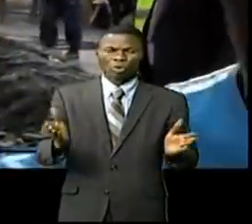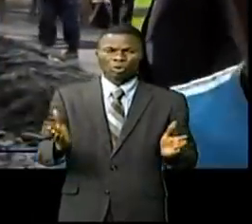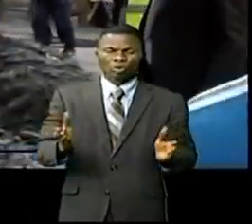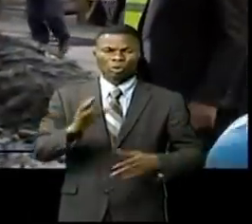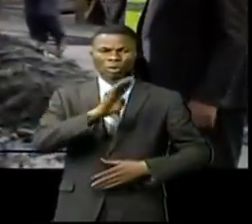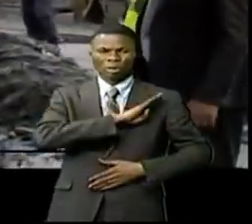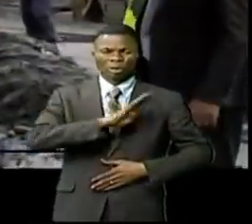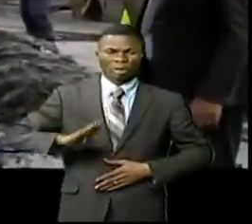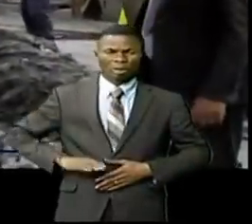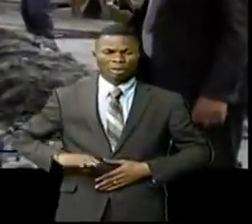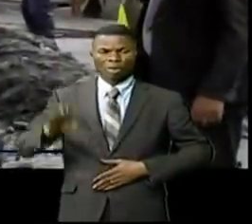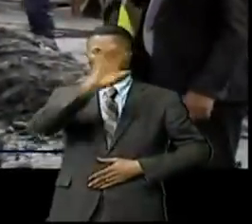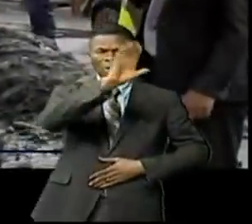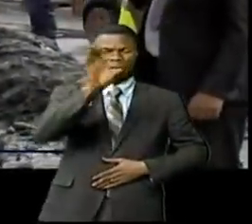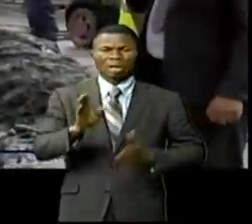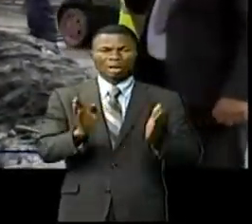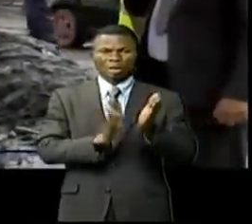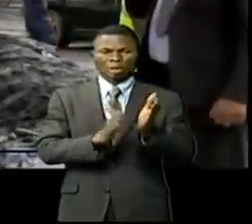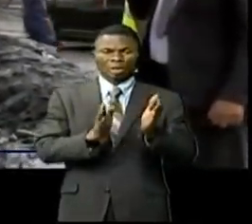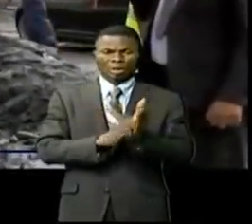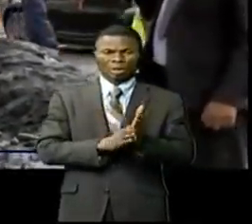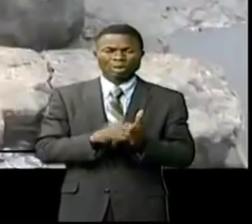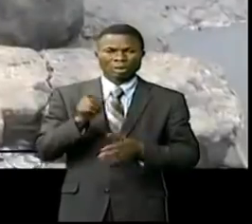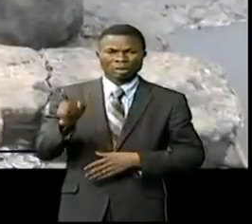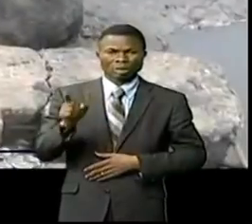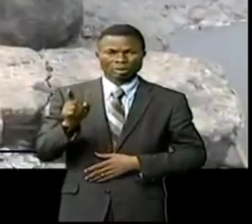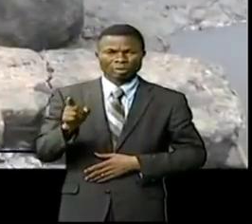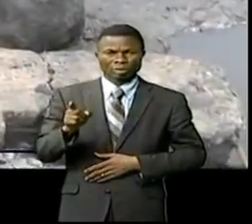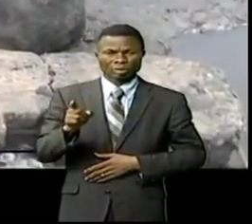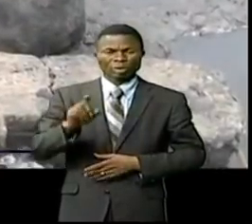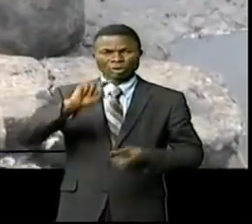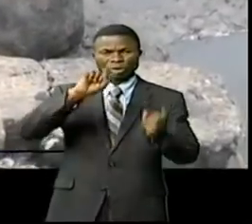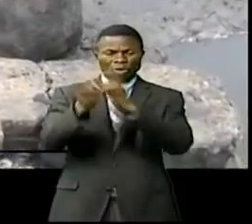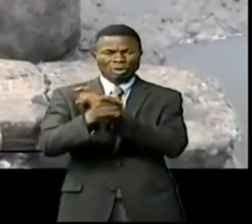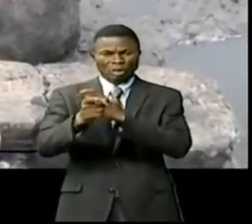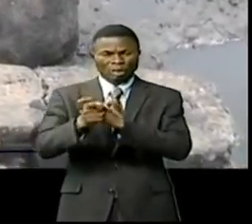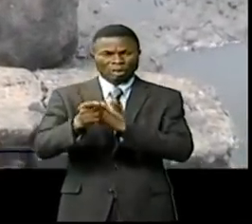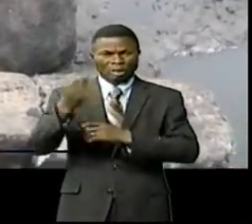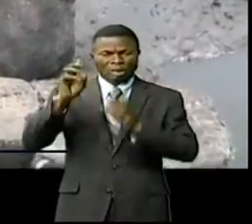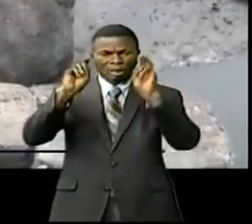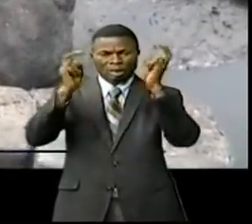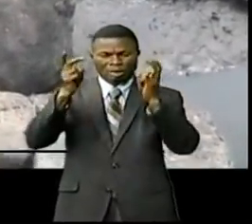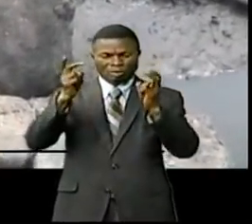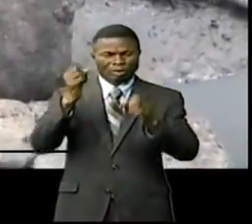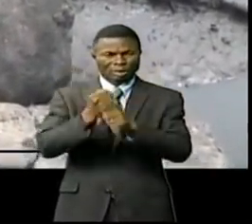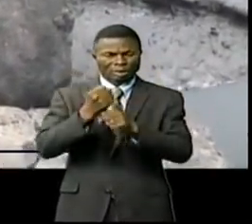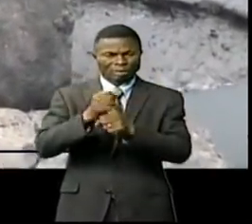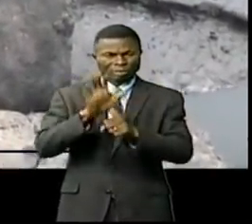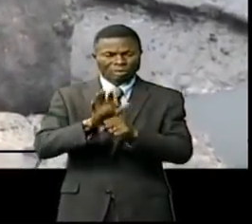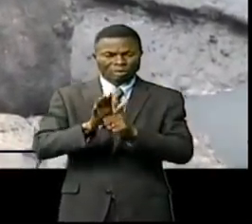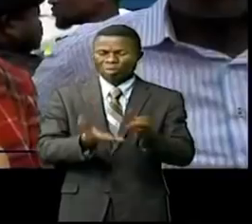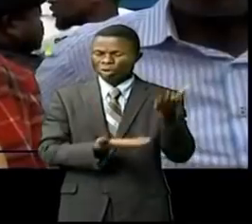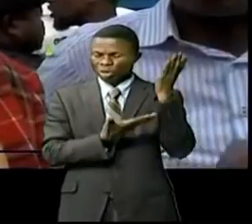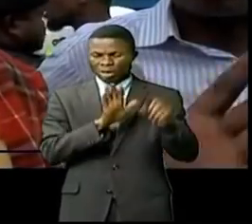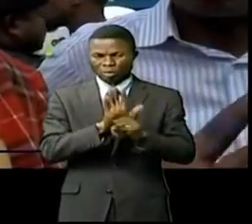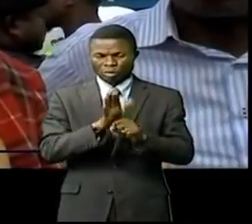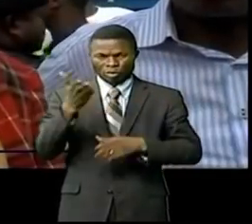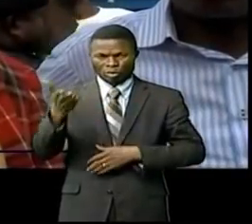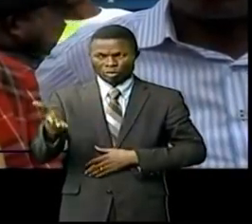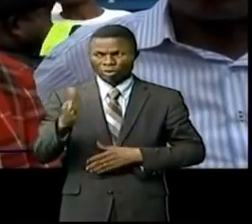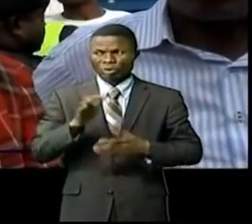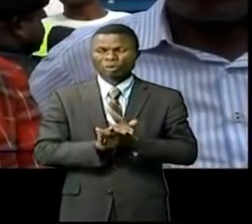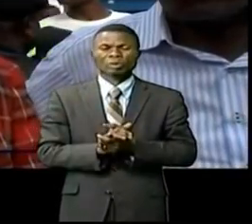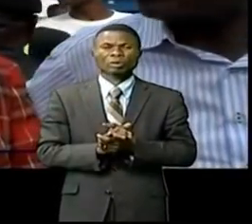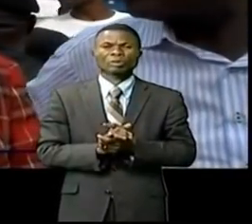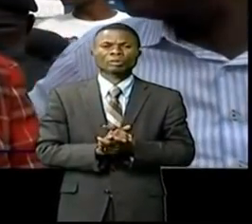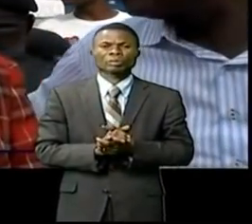bourgmestre de la commune de Bandalungwa, Bailon Thierry Gaïbéné, à changer la donne avec cette opération de grande envergure. Aujourd'hui, dans